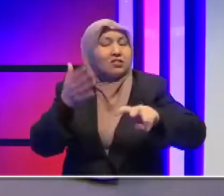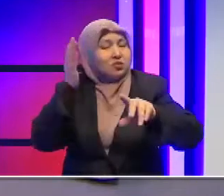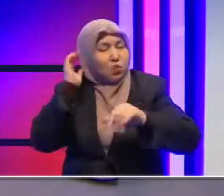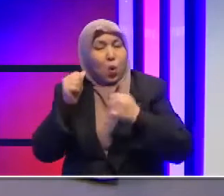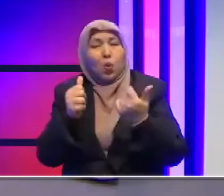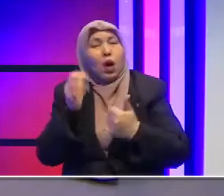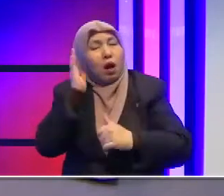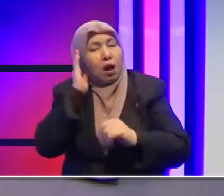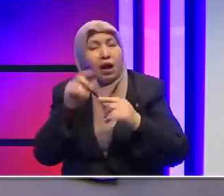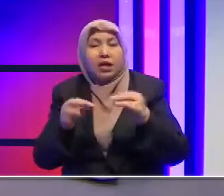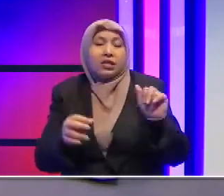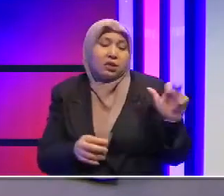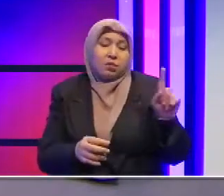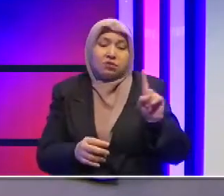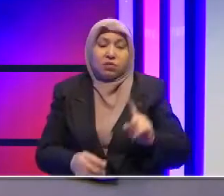31. Silakan Ustaz.